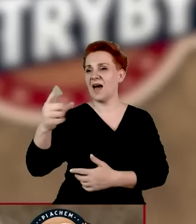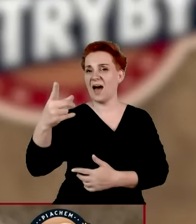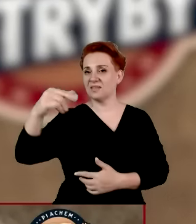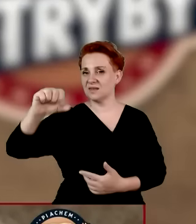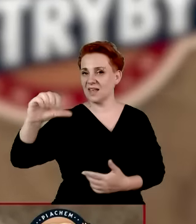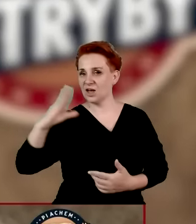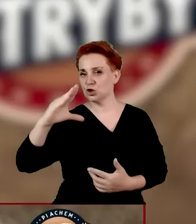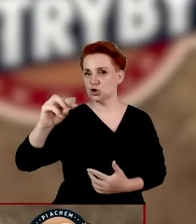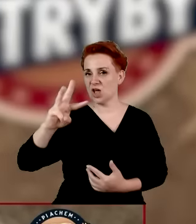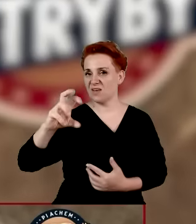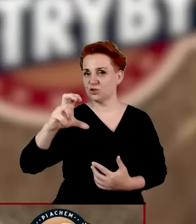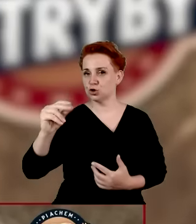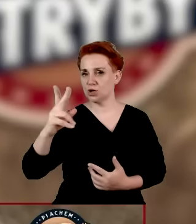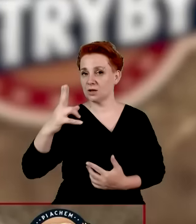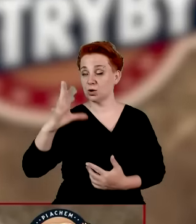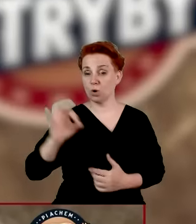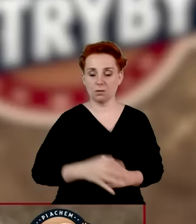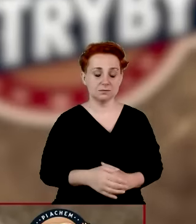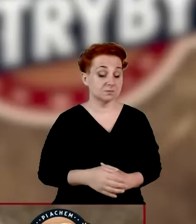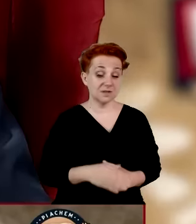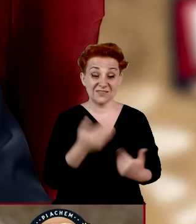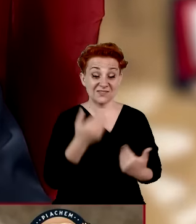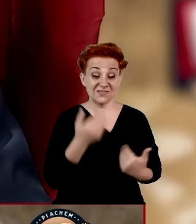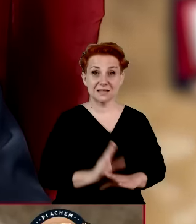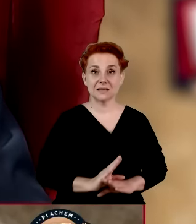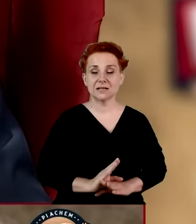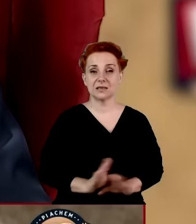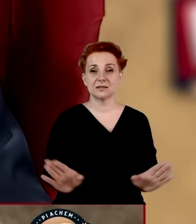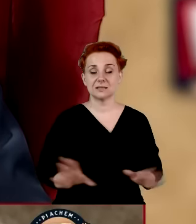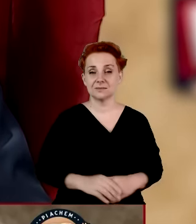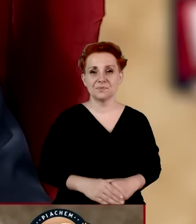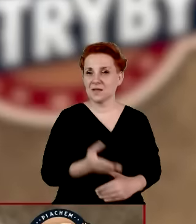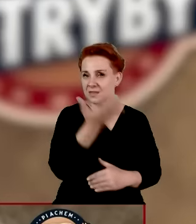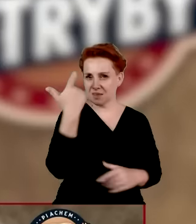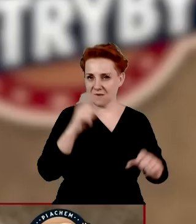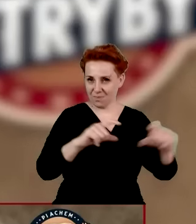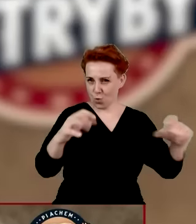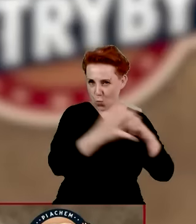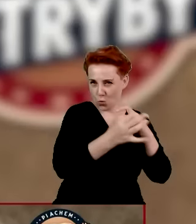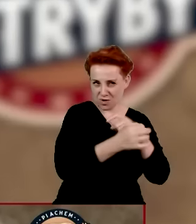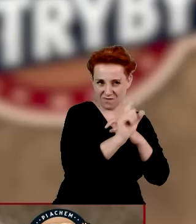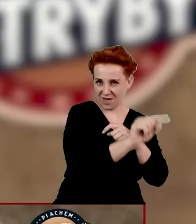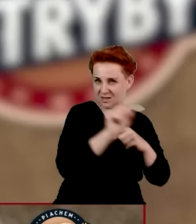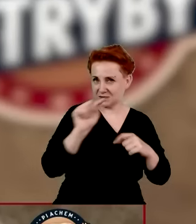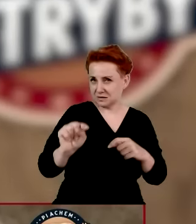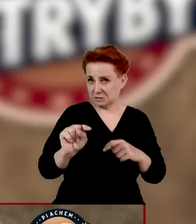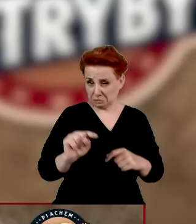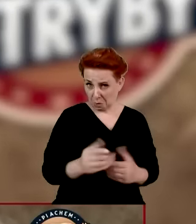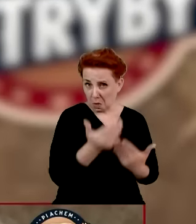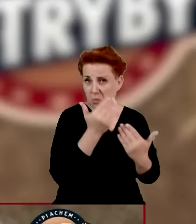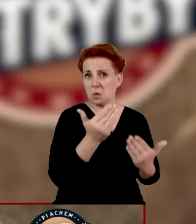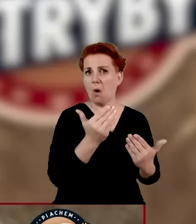To po prostu jest taki wstyd. Yyy, ja nie wiem, czy te uniwersytety powinny są godne, żeby takie